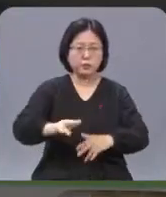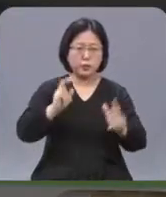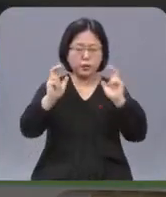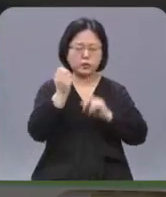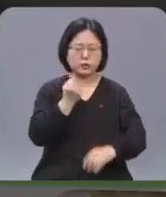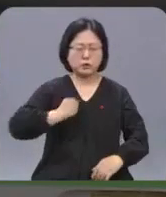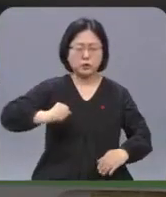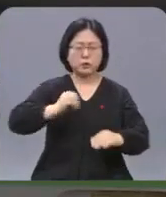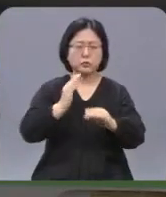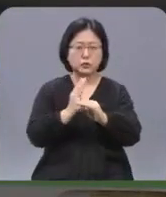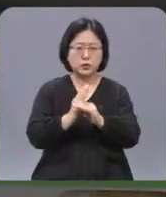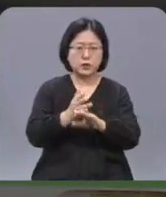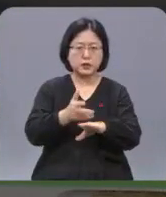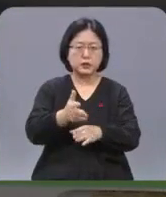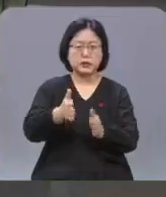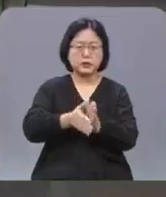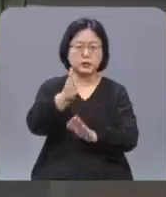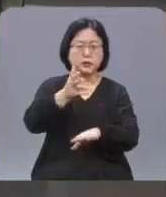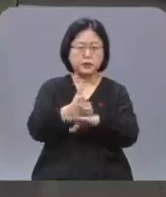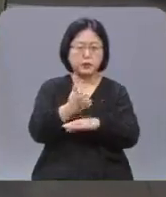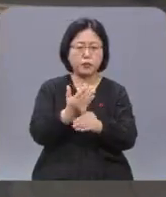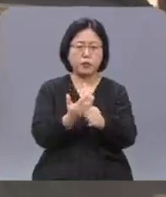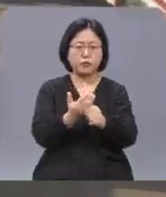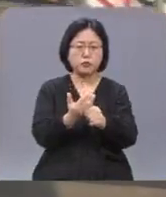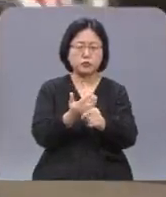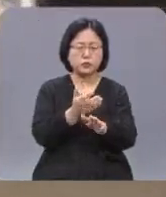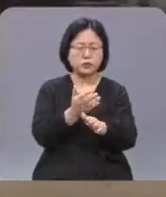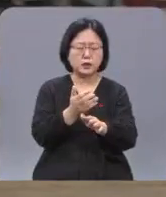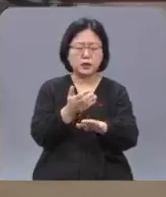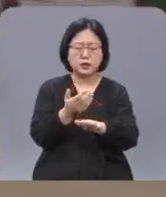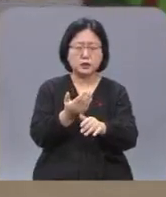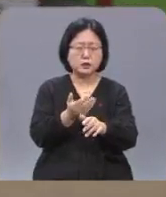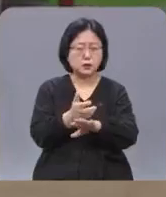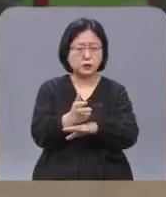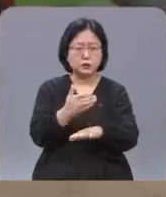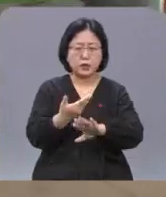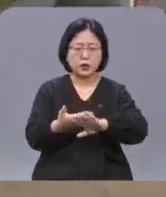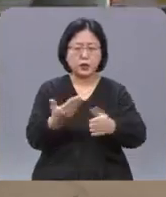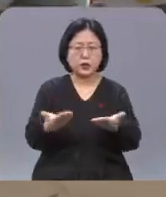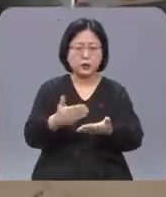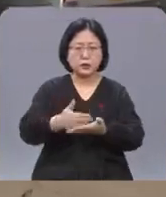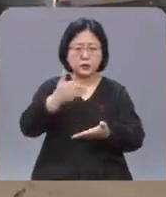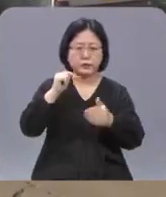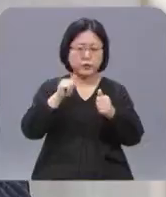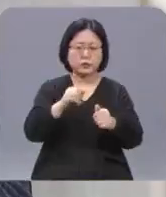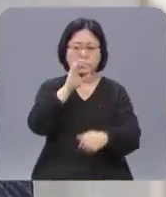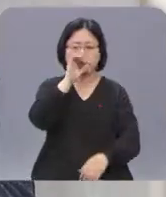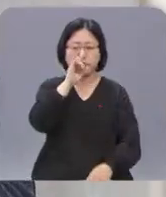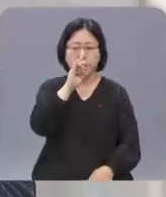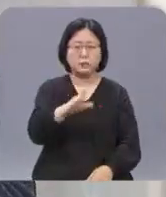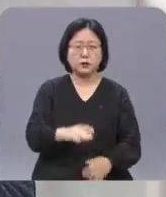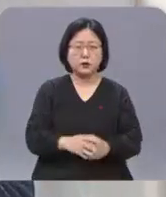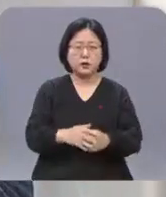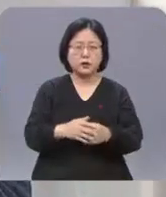않고 있고 또 시내버스의 경우 화물차와 달리 업무 개시명령이 불가능하다고 말합니다